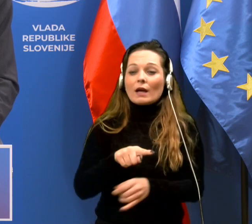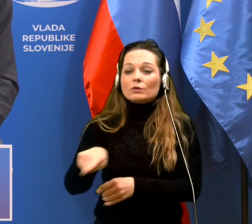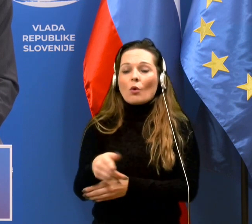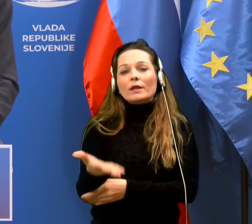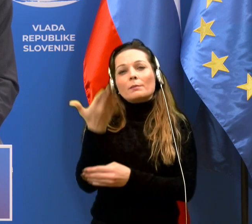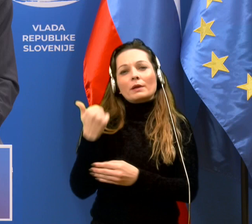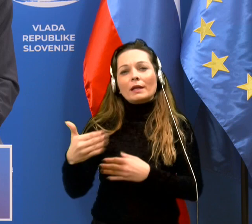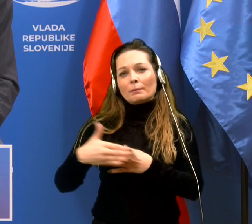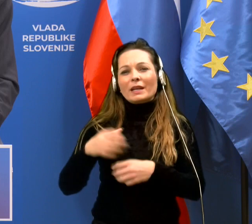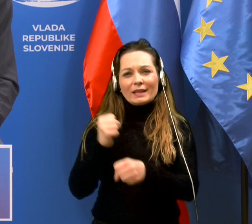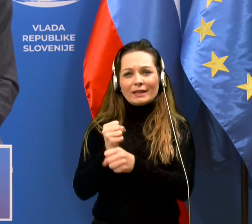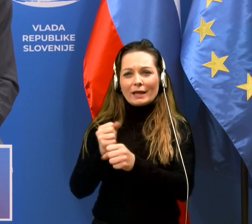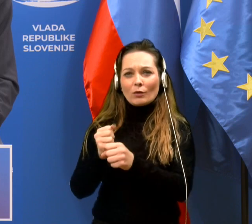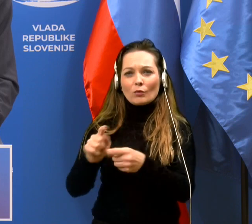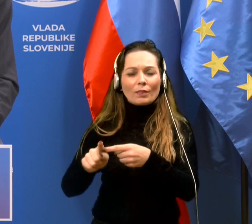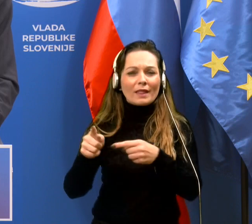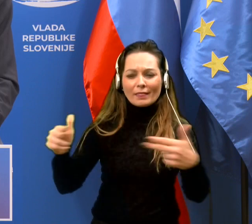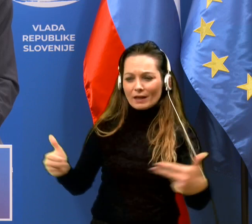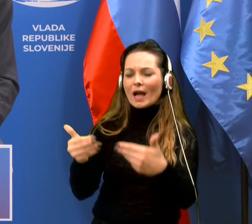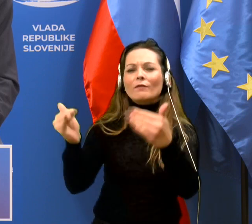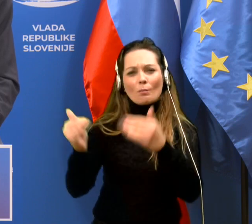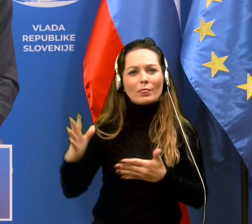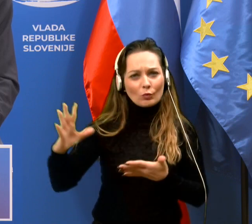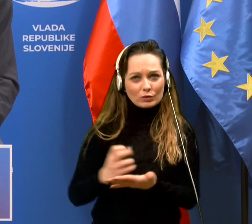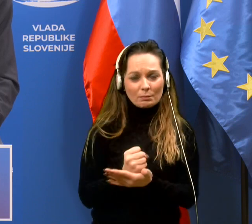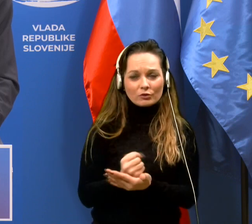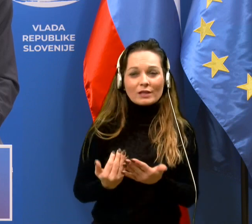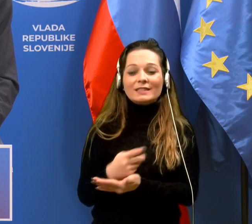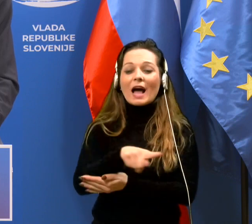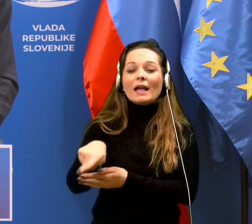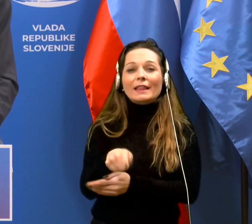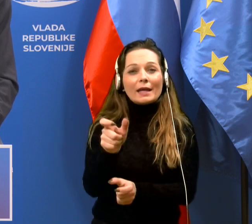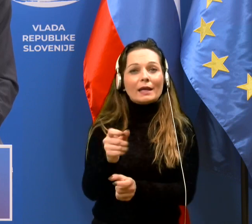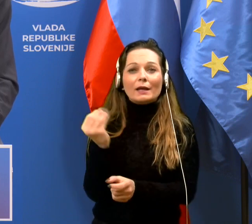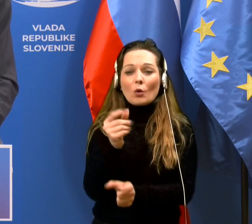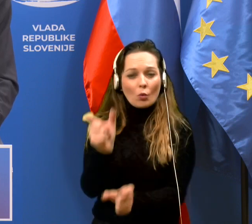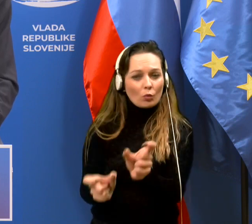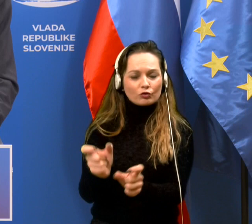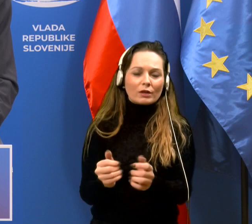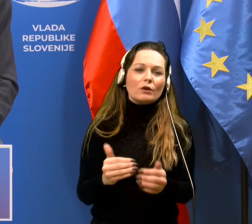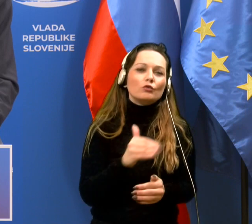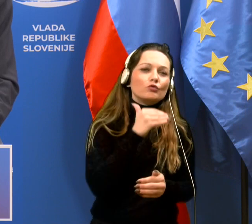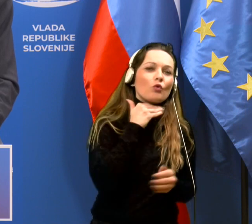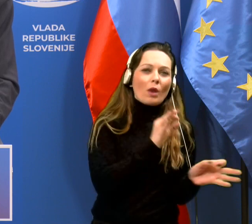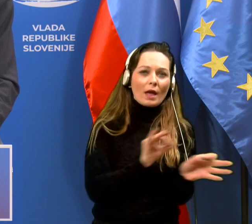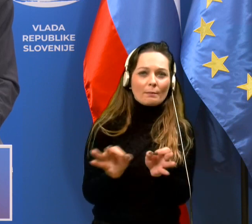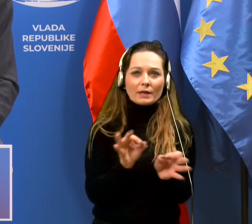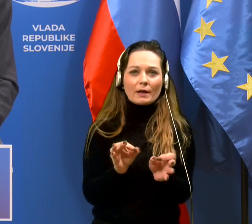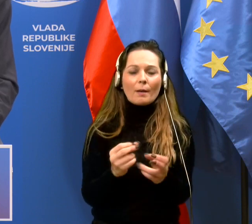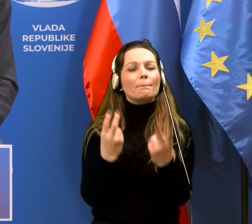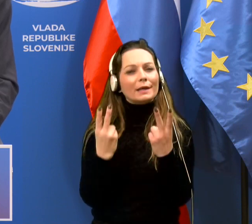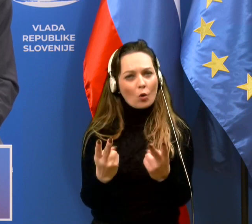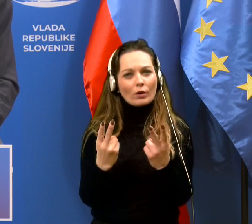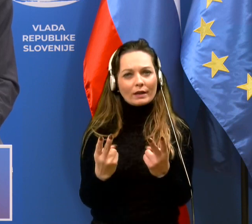pri delu nadaljavo manj uspešni. Za te učence naj šole pripravijo